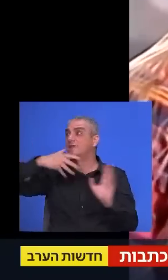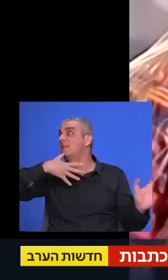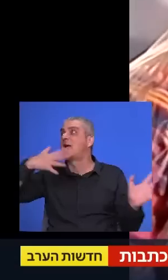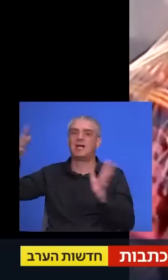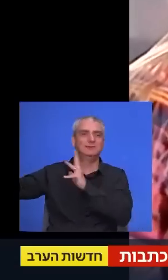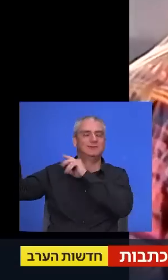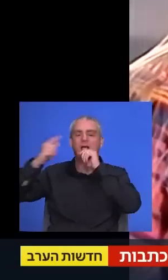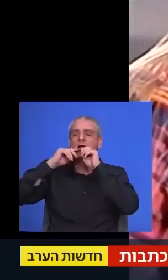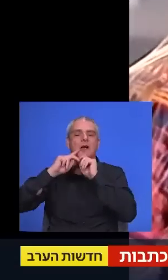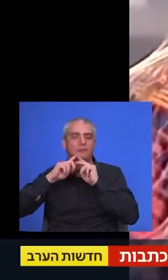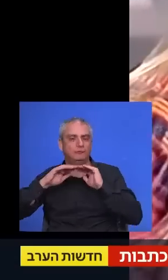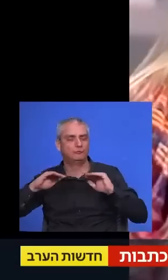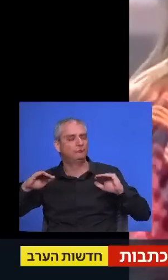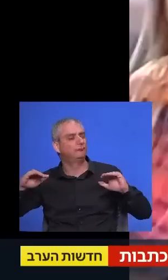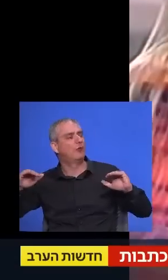שלפני הסערה